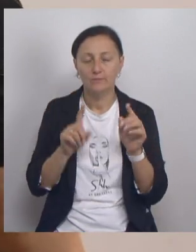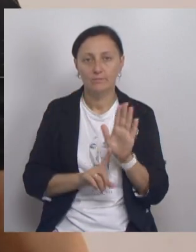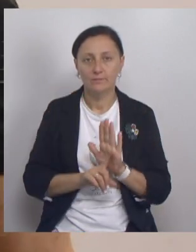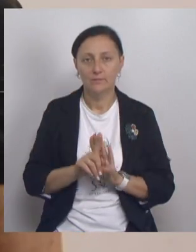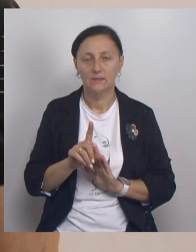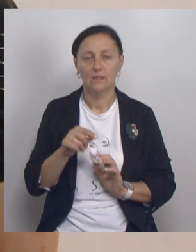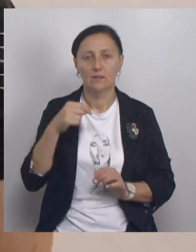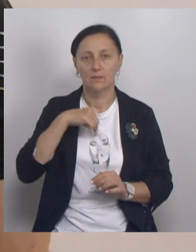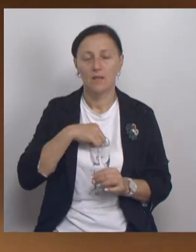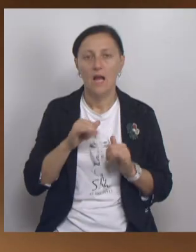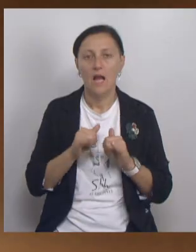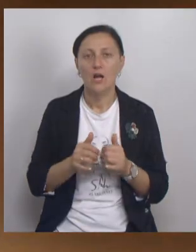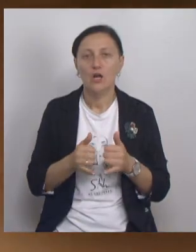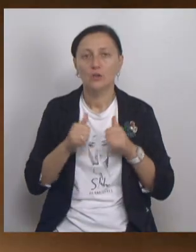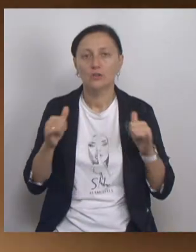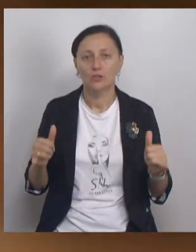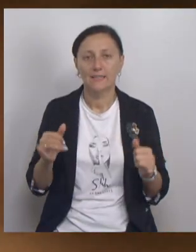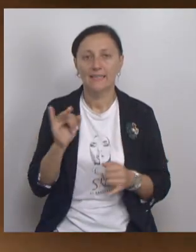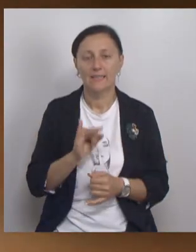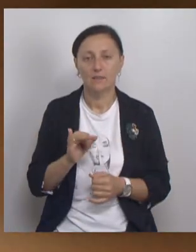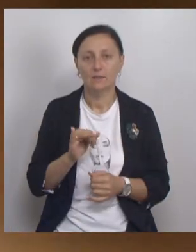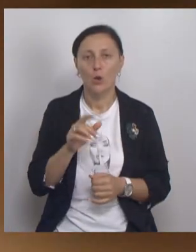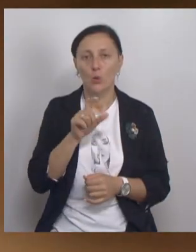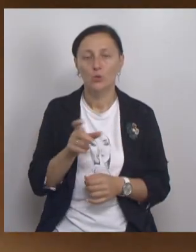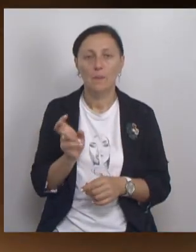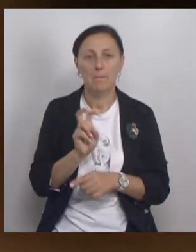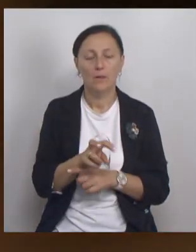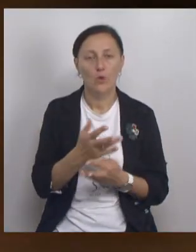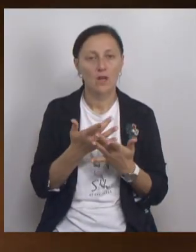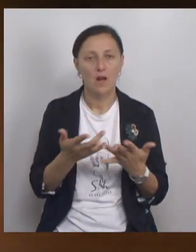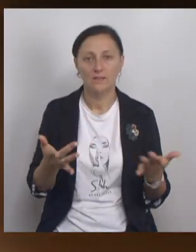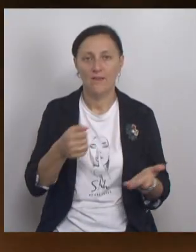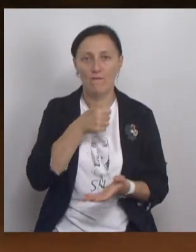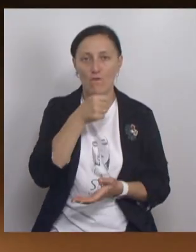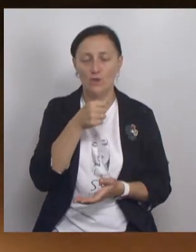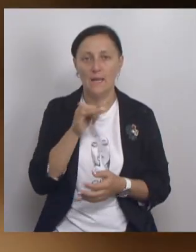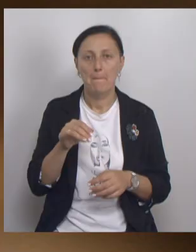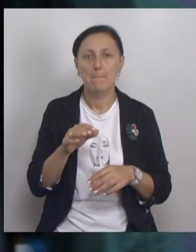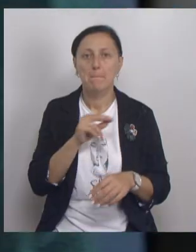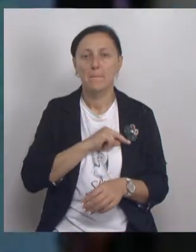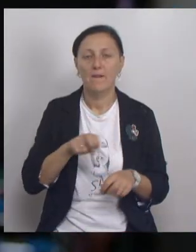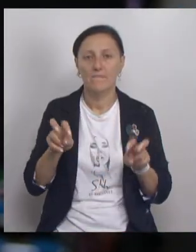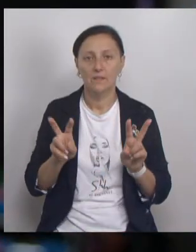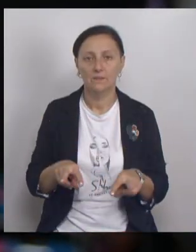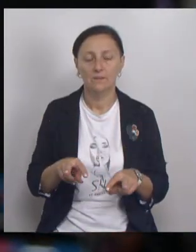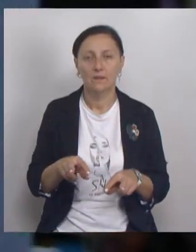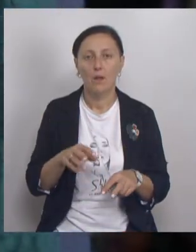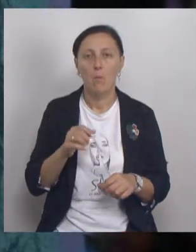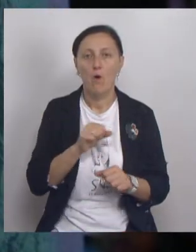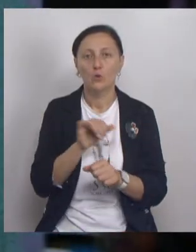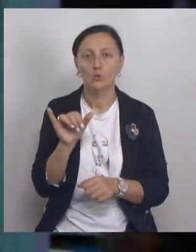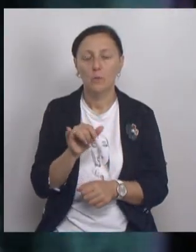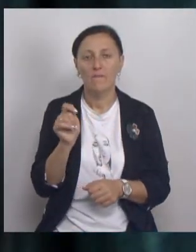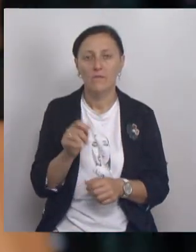как бы расширяешь интерес. Приходят на занятия люди совершенно разных возрастов и профессий. Летают в гамаках по выходным